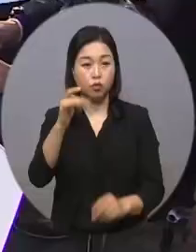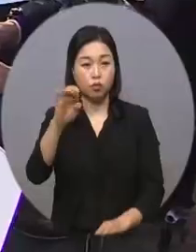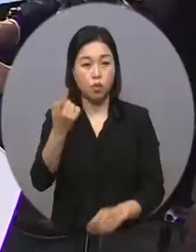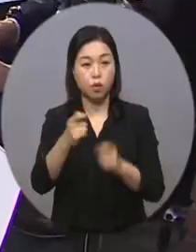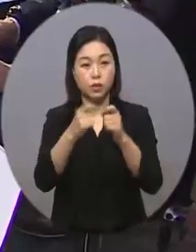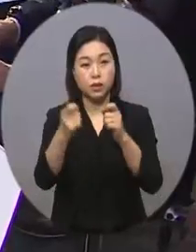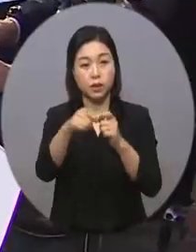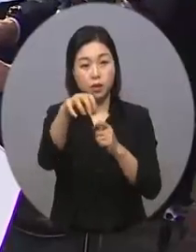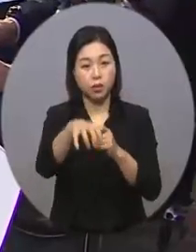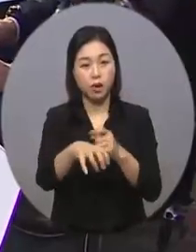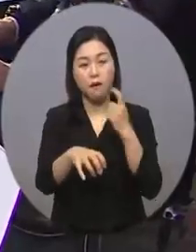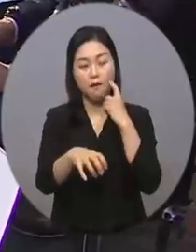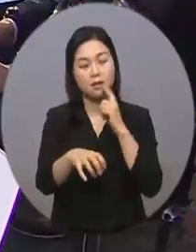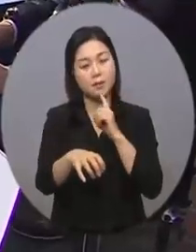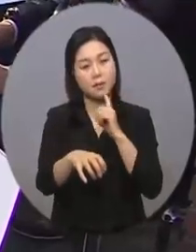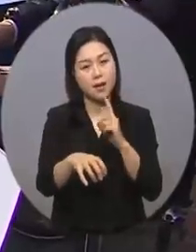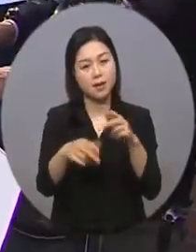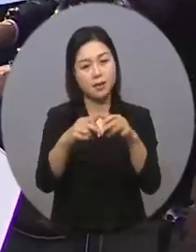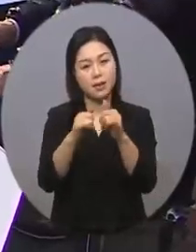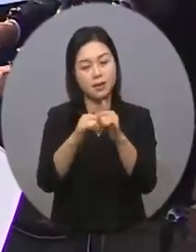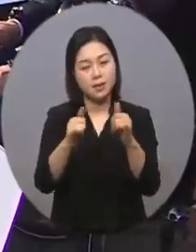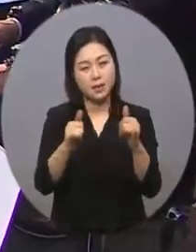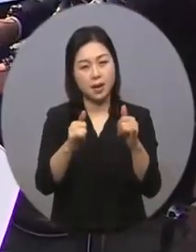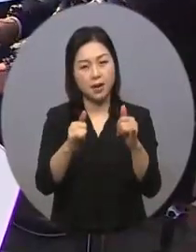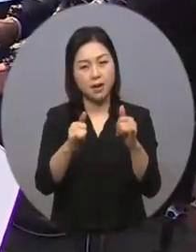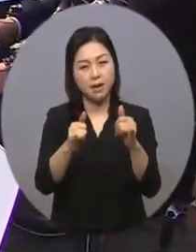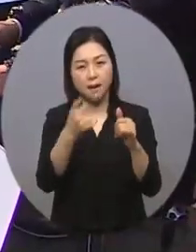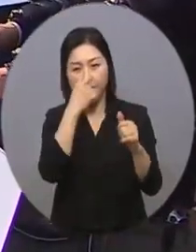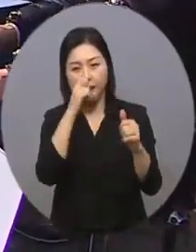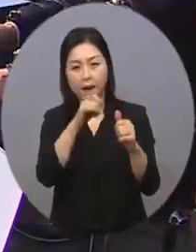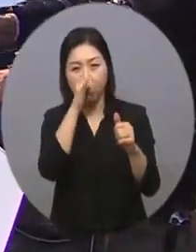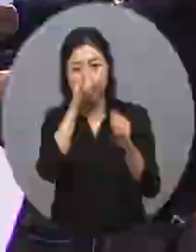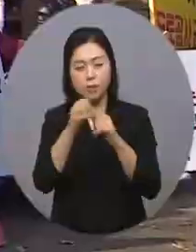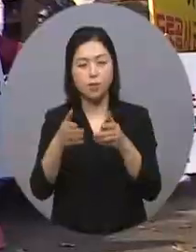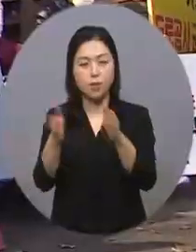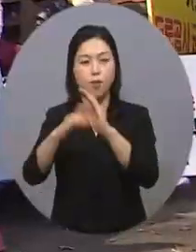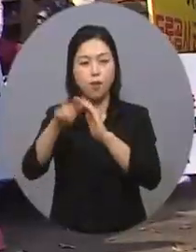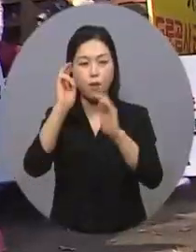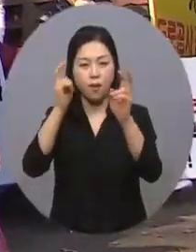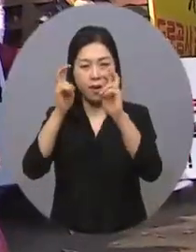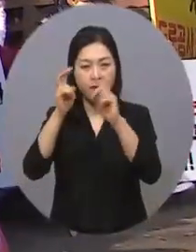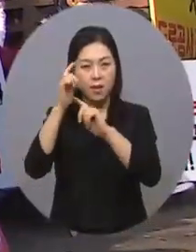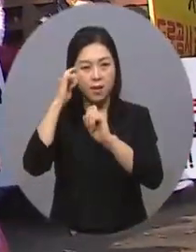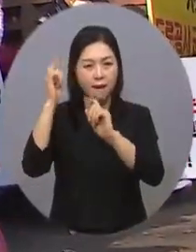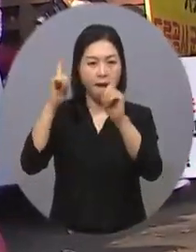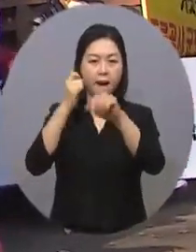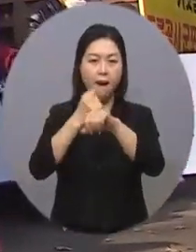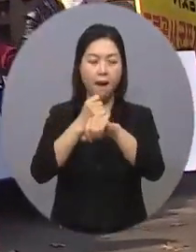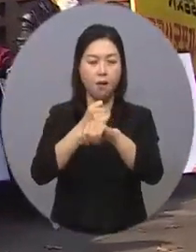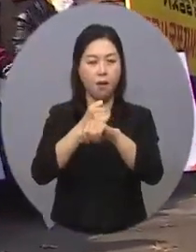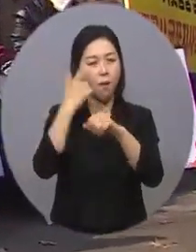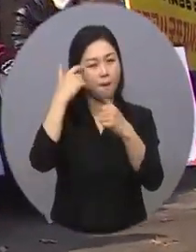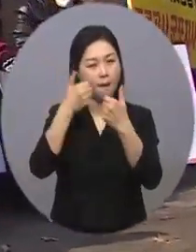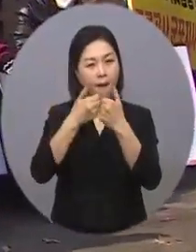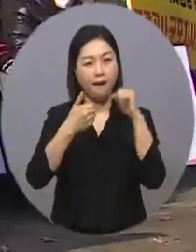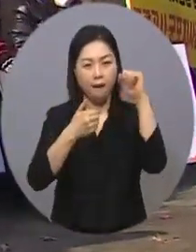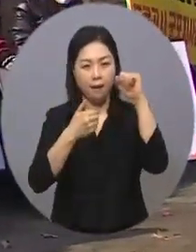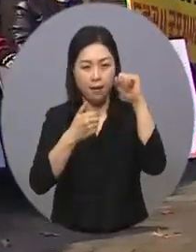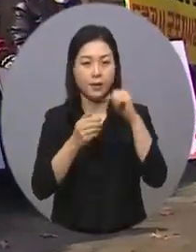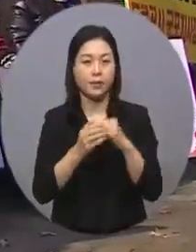앞에서 거짓말로 장애인을 농락하는 도로공사는 각성하라며 항의 집회를 열었습니다.